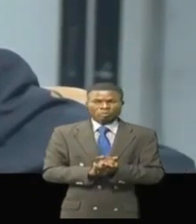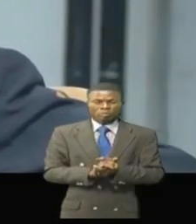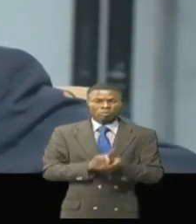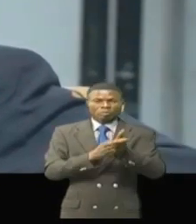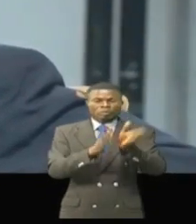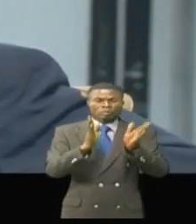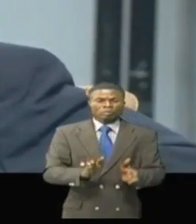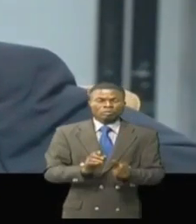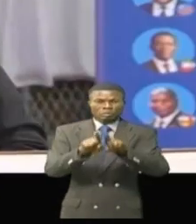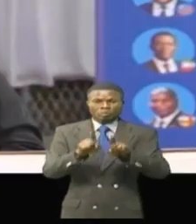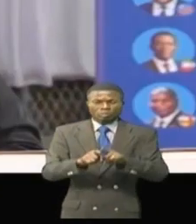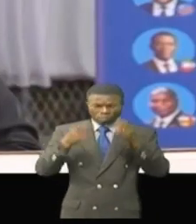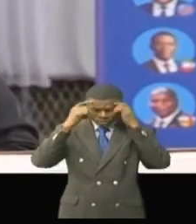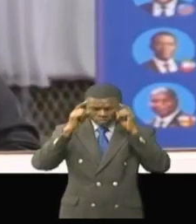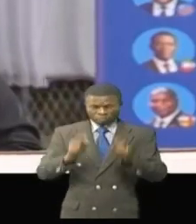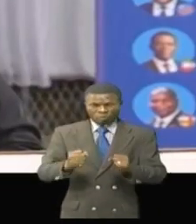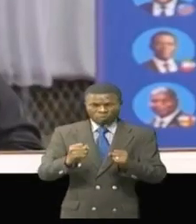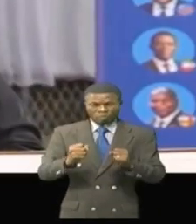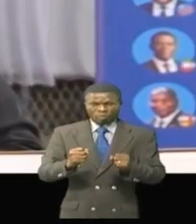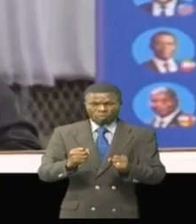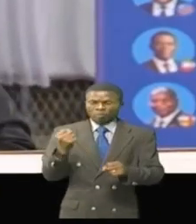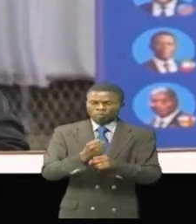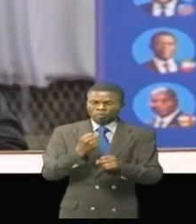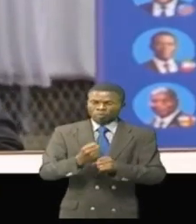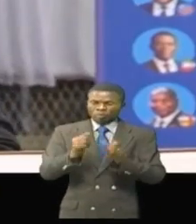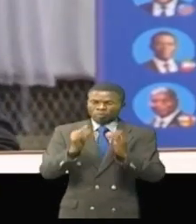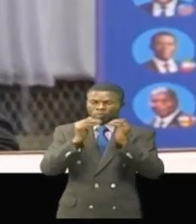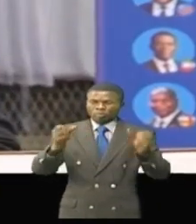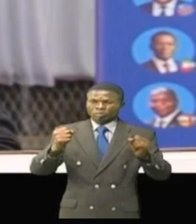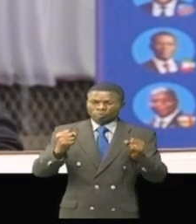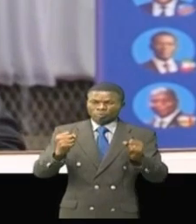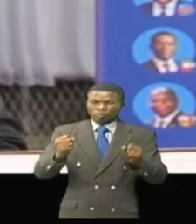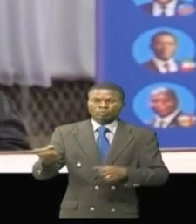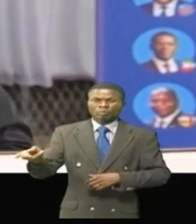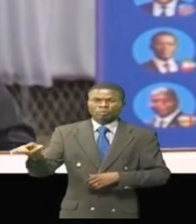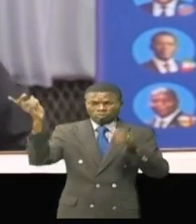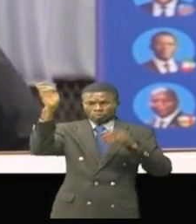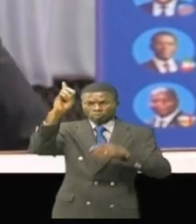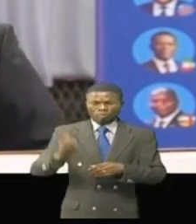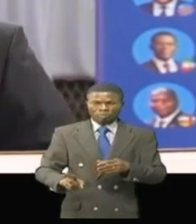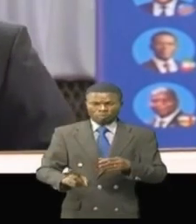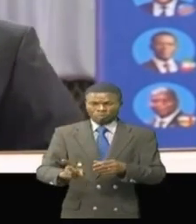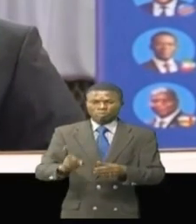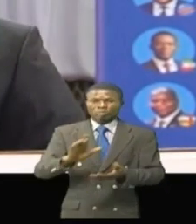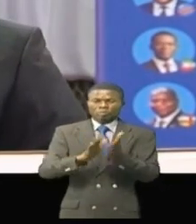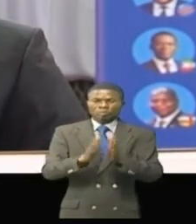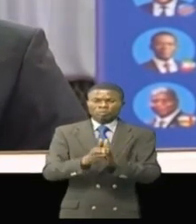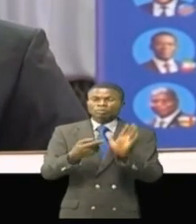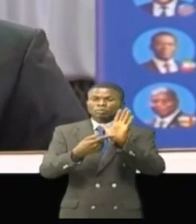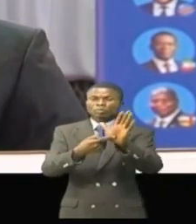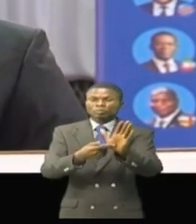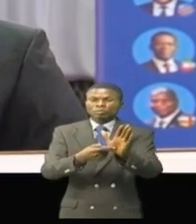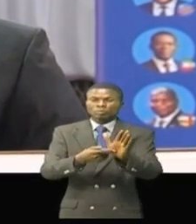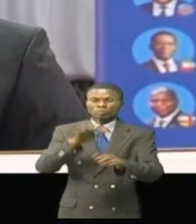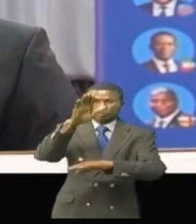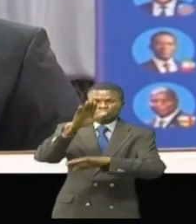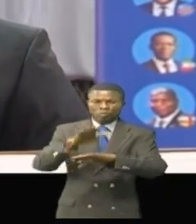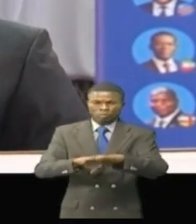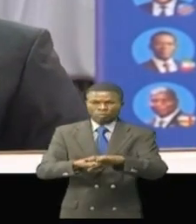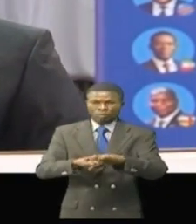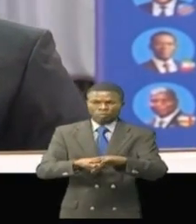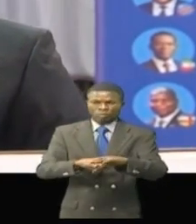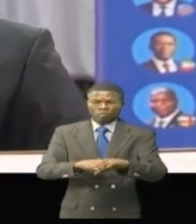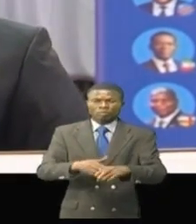son engagement pour une paix durable dans la région, matérialisée à travers la convocation de